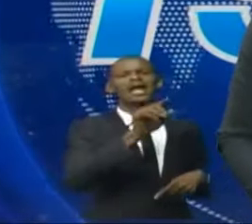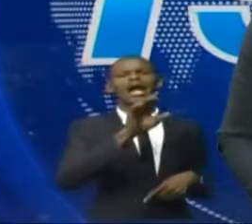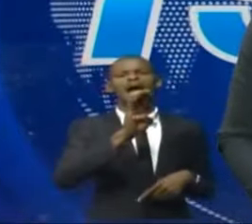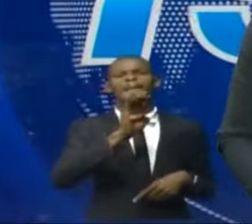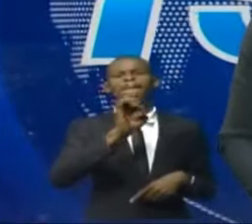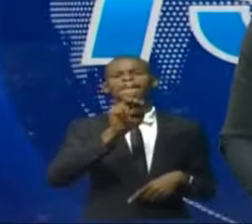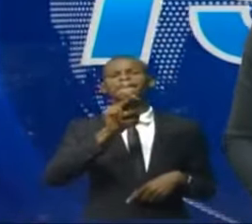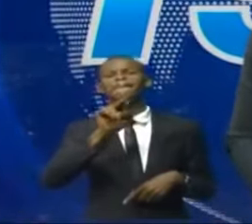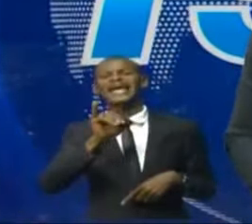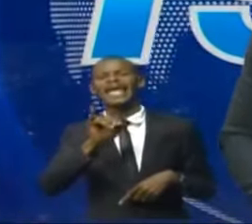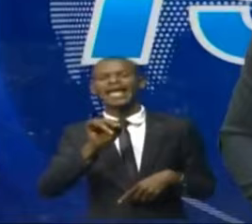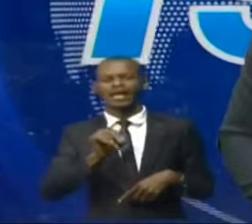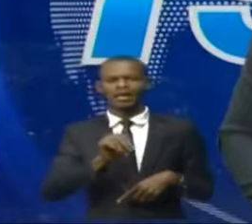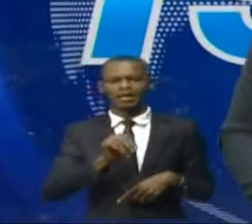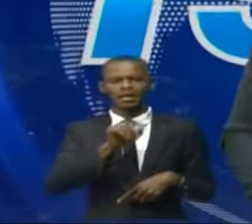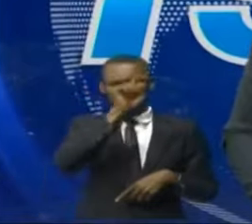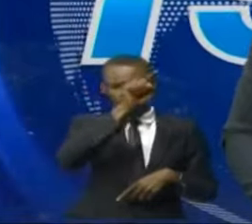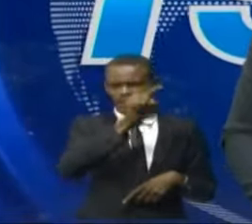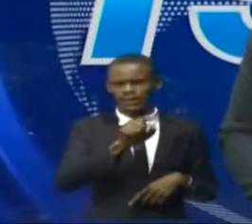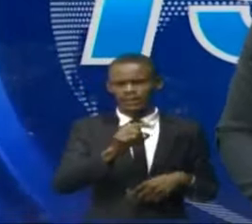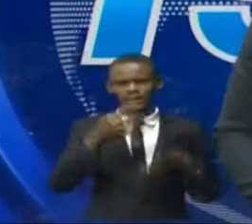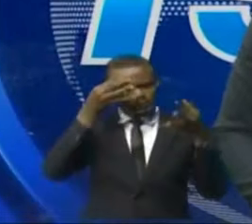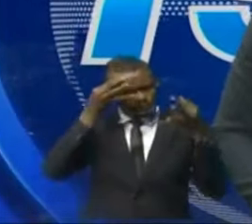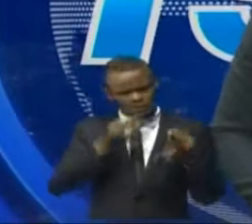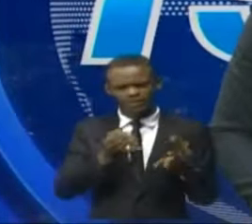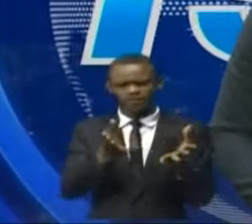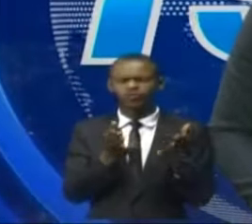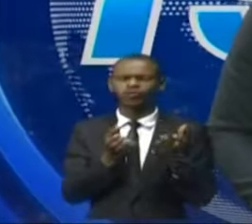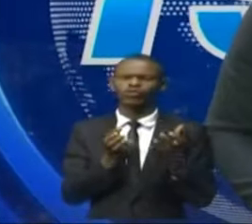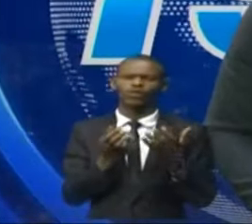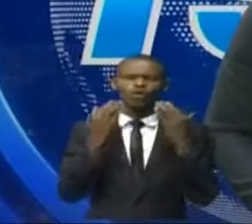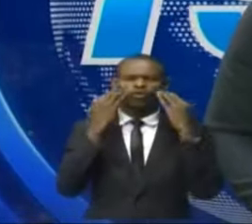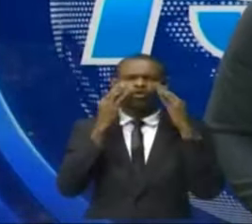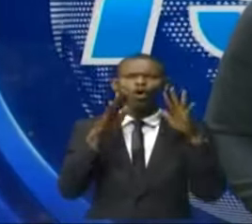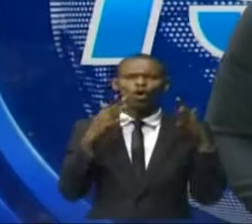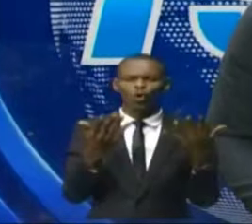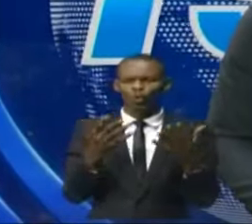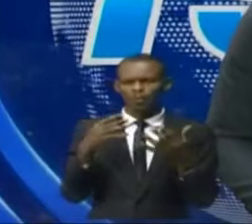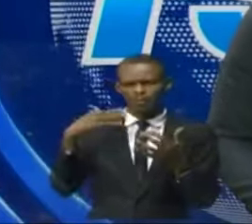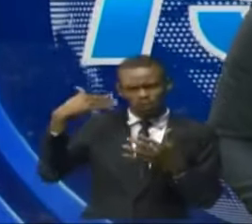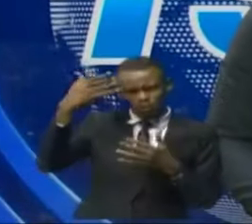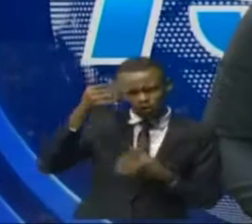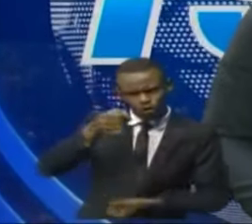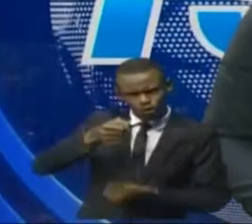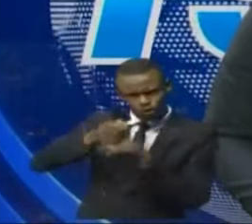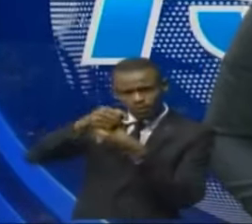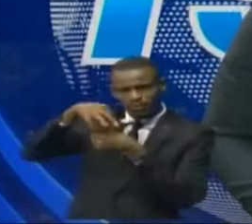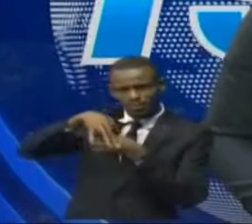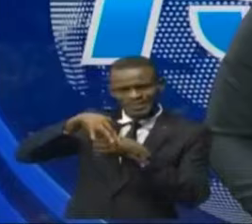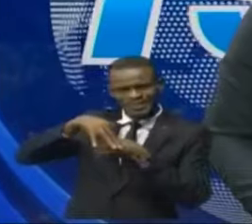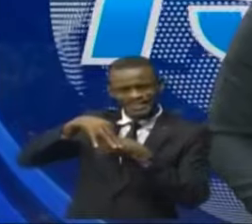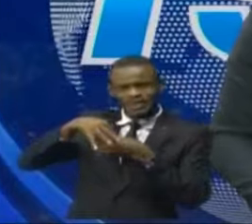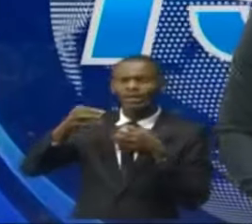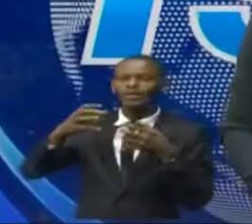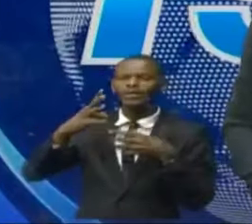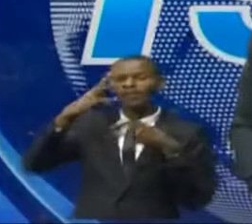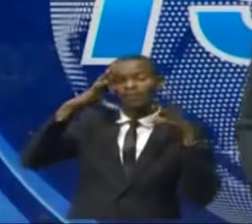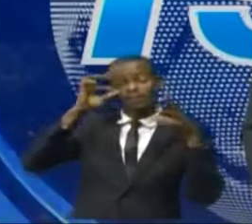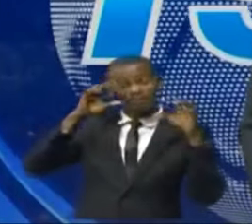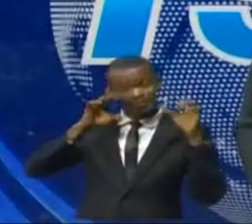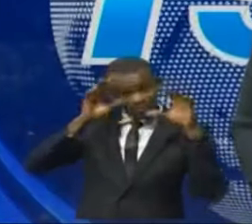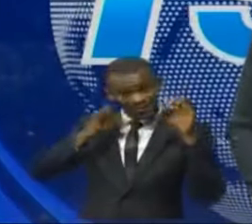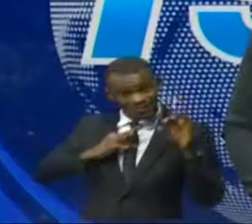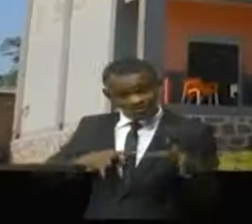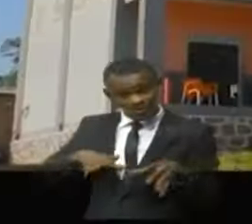l'Afrique. La dite communauté peaufine déjà de stratégie pour la réélection de l'actuel chef de l'État à la présidentielle de